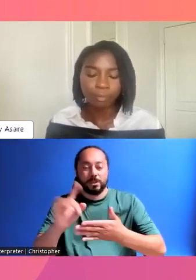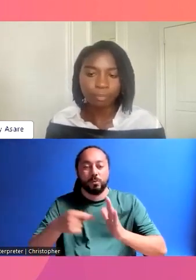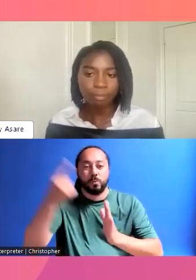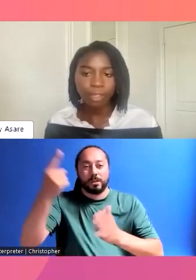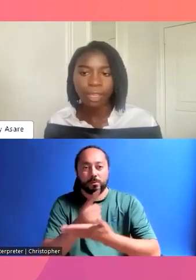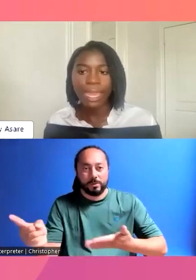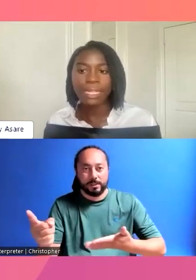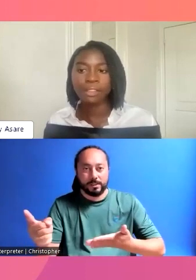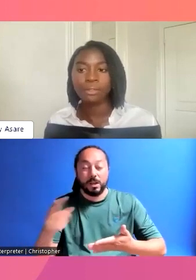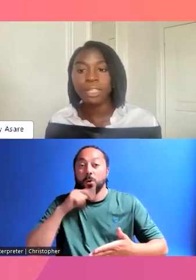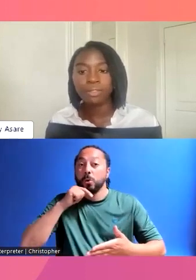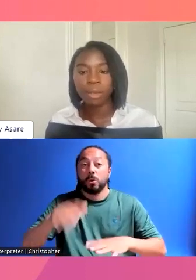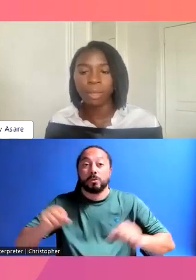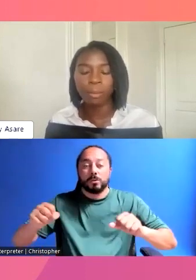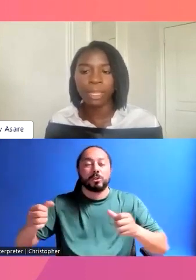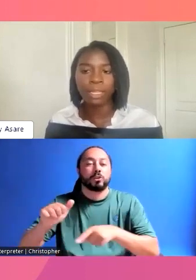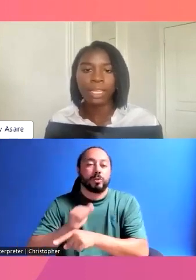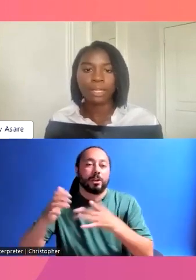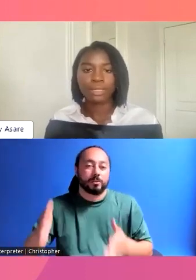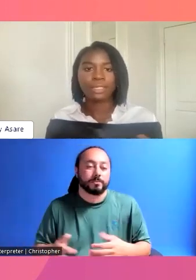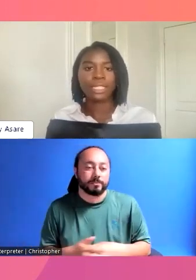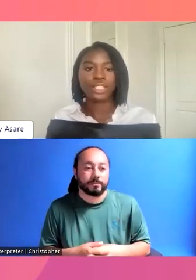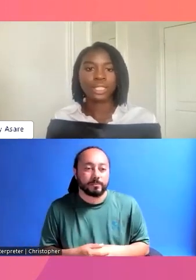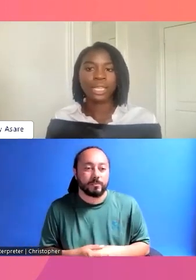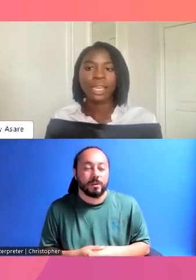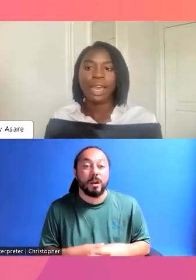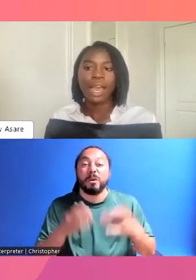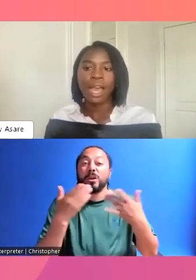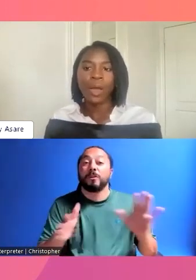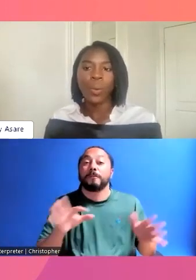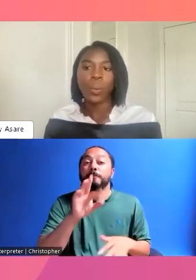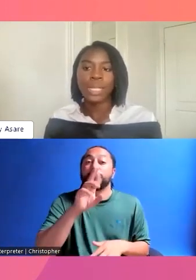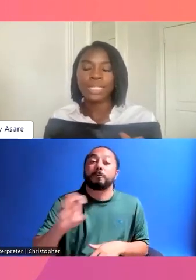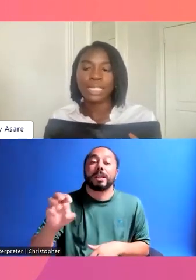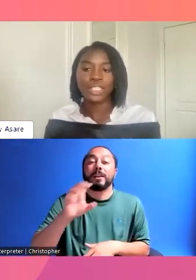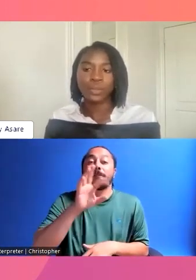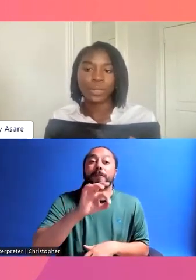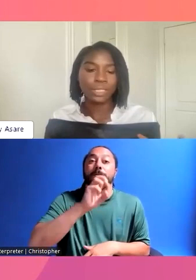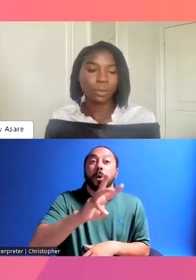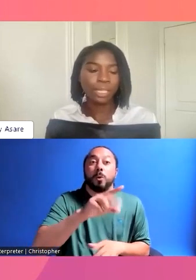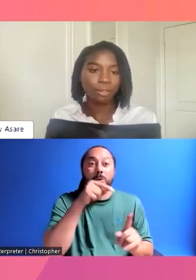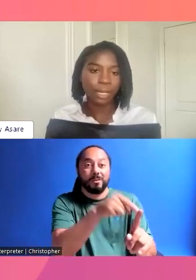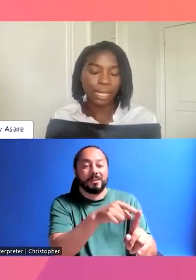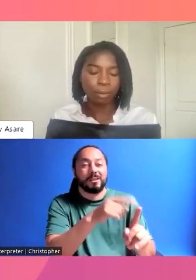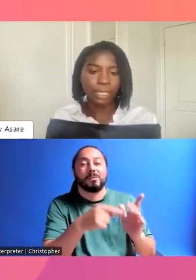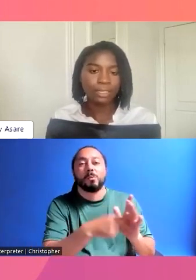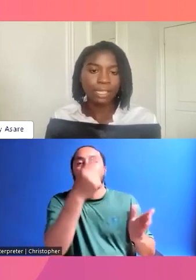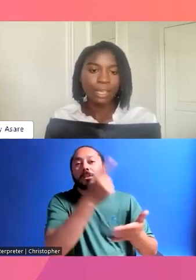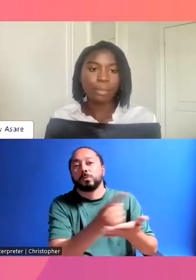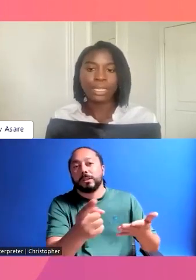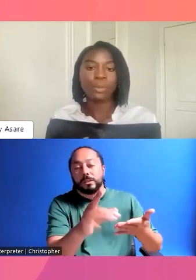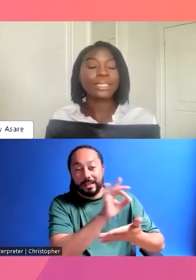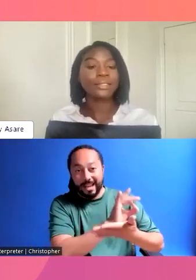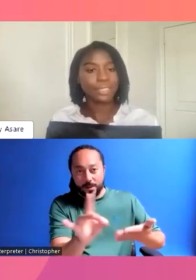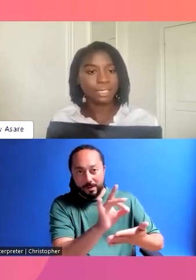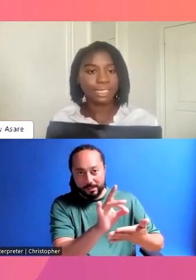semaine, facilitées par des intervenants. Et dans la communication libre, il s'agissait d'une séance une fois par